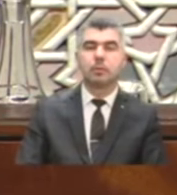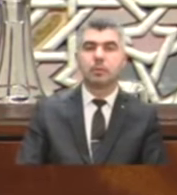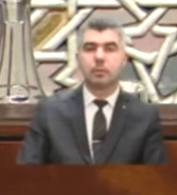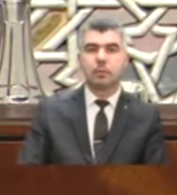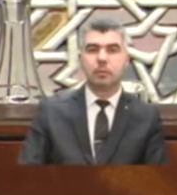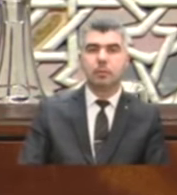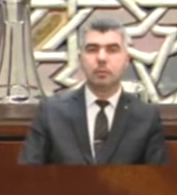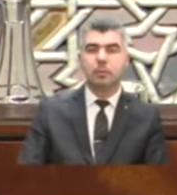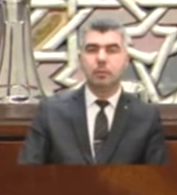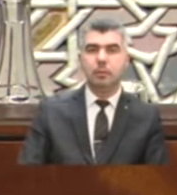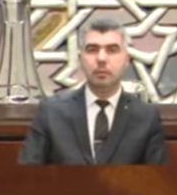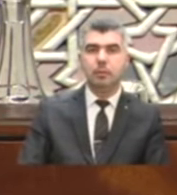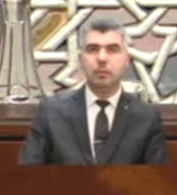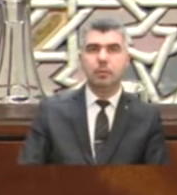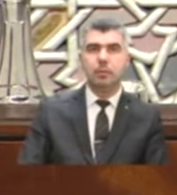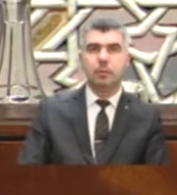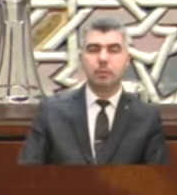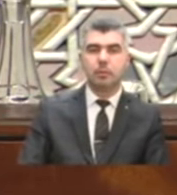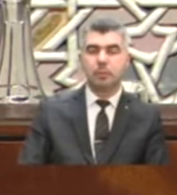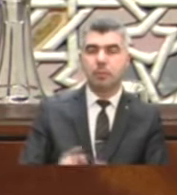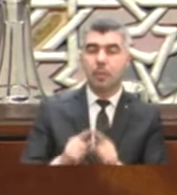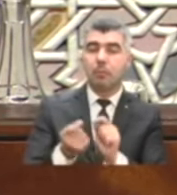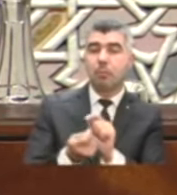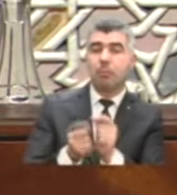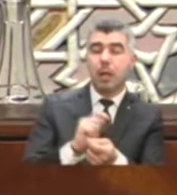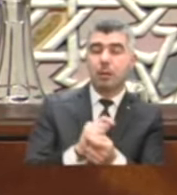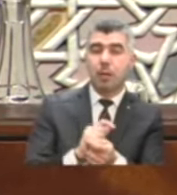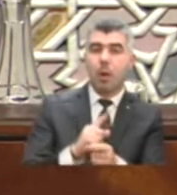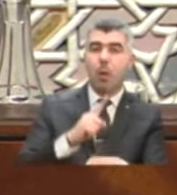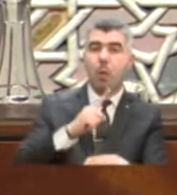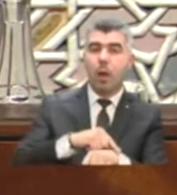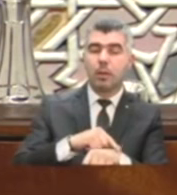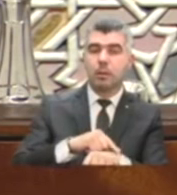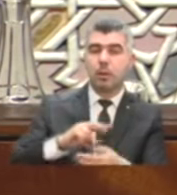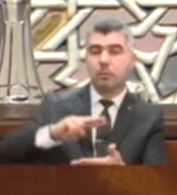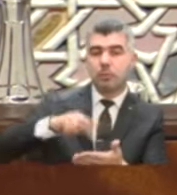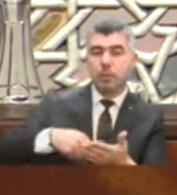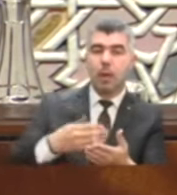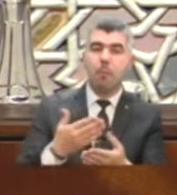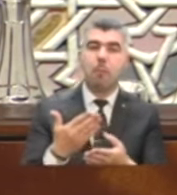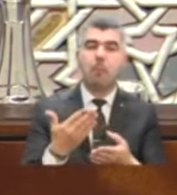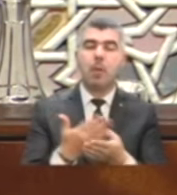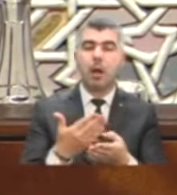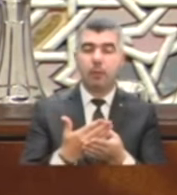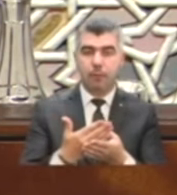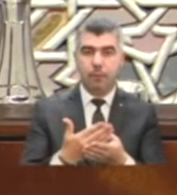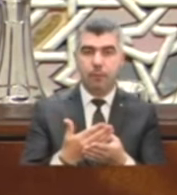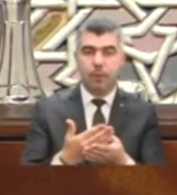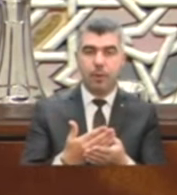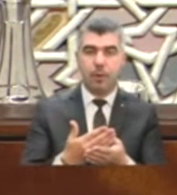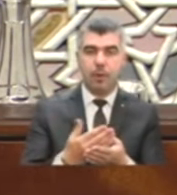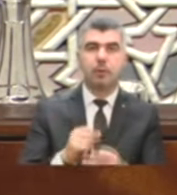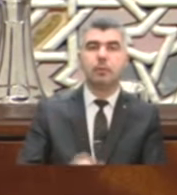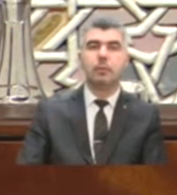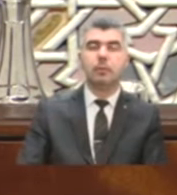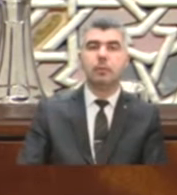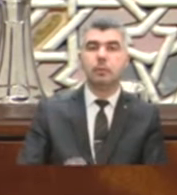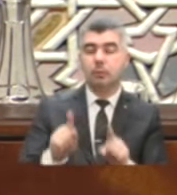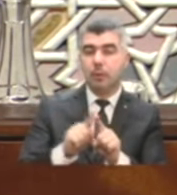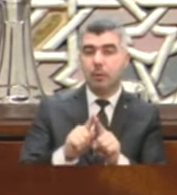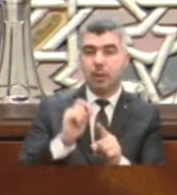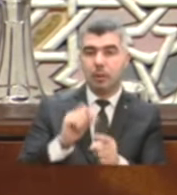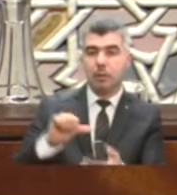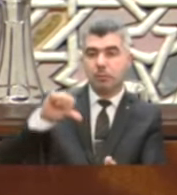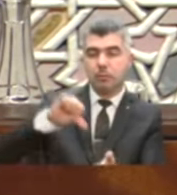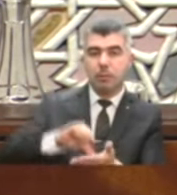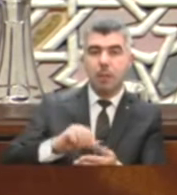موالي متعلق بمراجعه اجال البت في ملفات المنعشين العقاريين من طرف مكتب